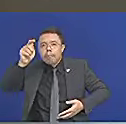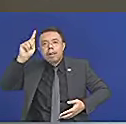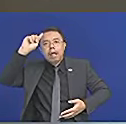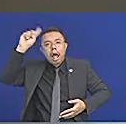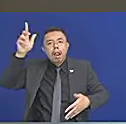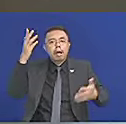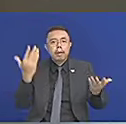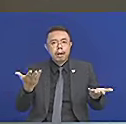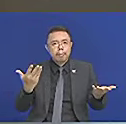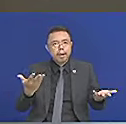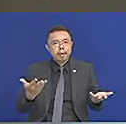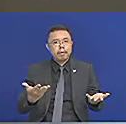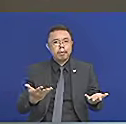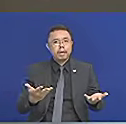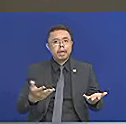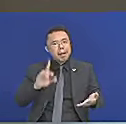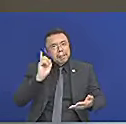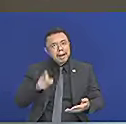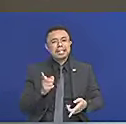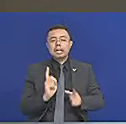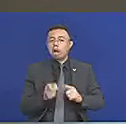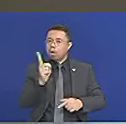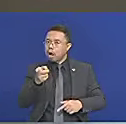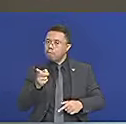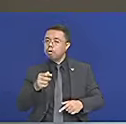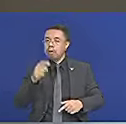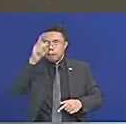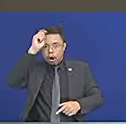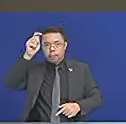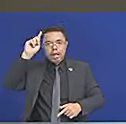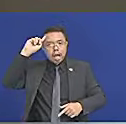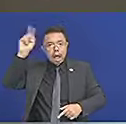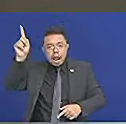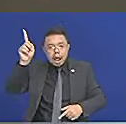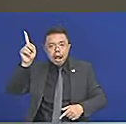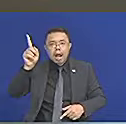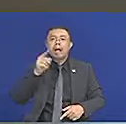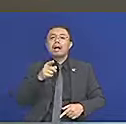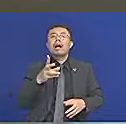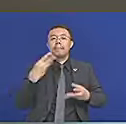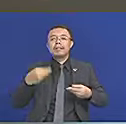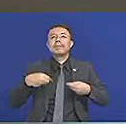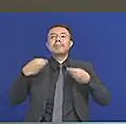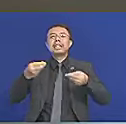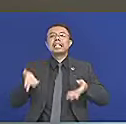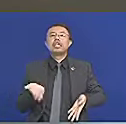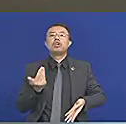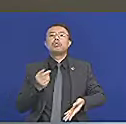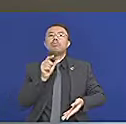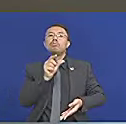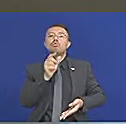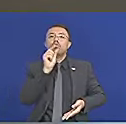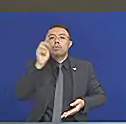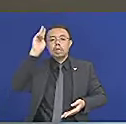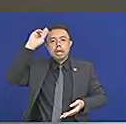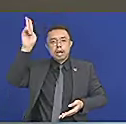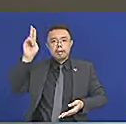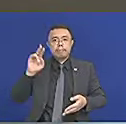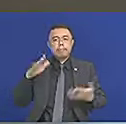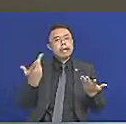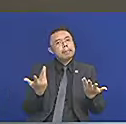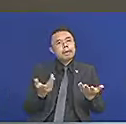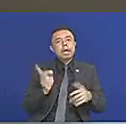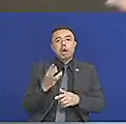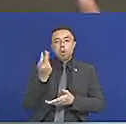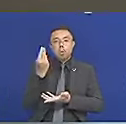dia? Ya tentu kalau kau menghargai Allah, kau berikan hidupmu untuk dia. Tetapi